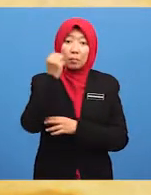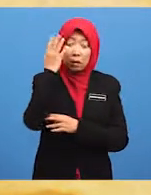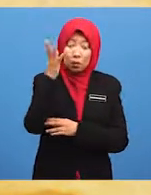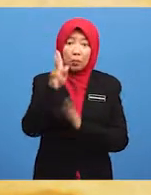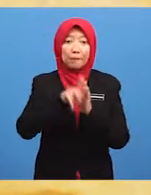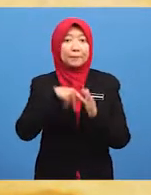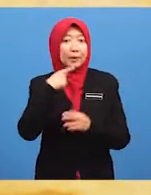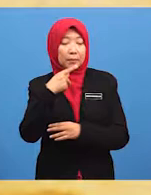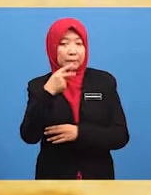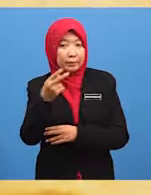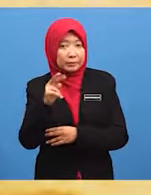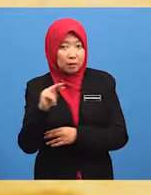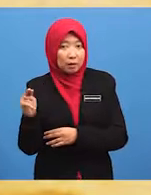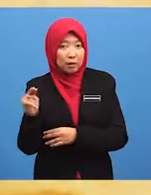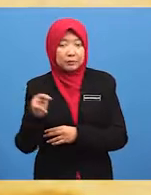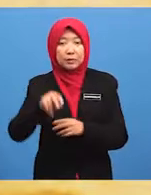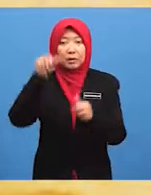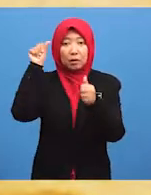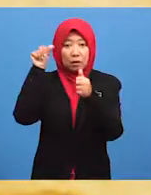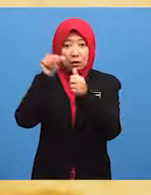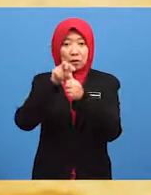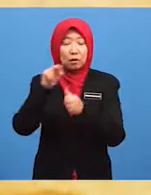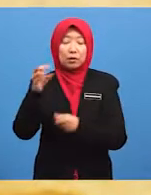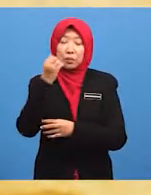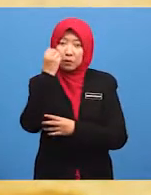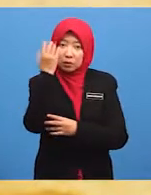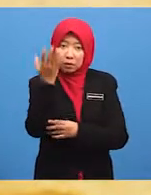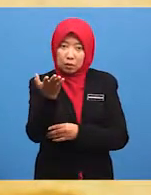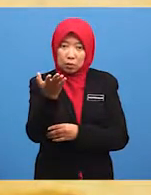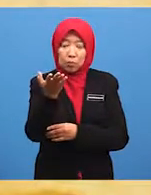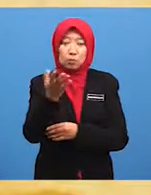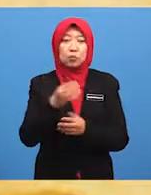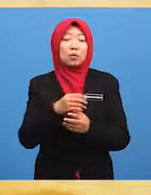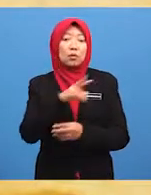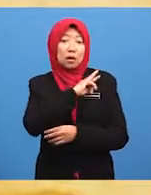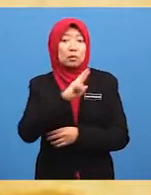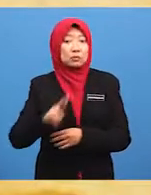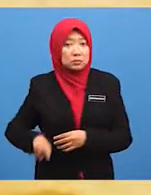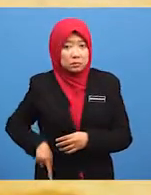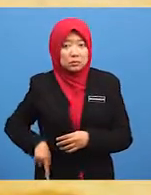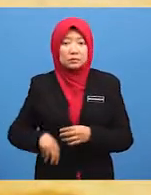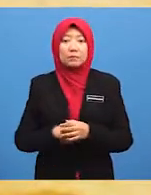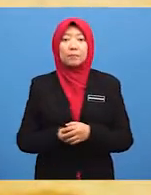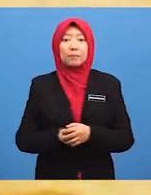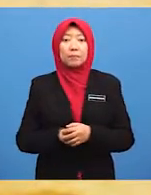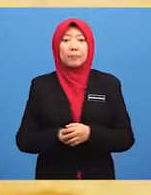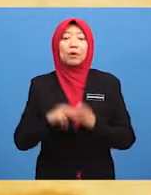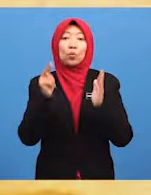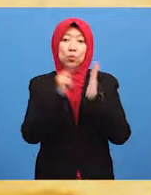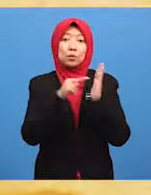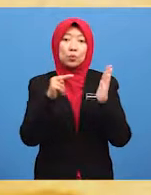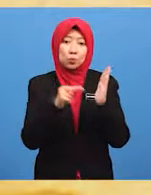pemerintahan. Ketiga, arahan atau pemberitahuan atau titah perintah raja. Keempat,